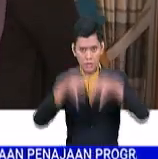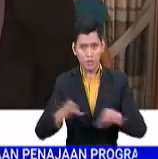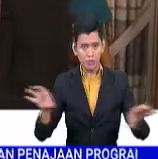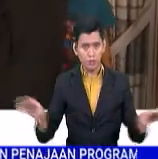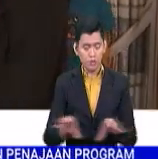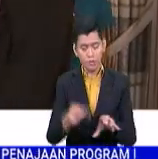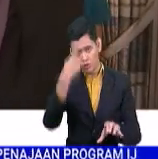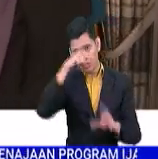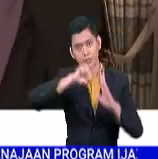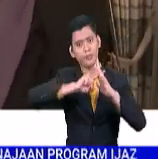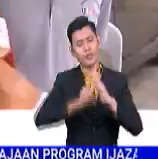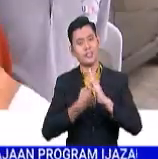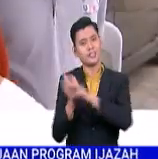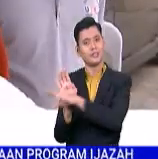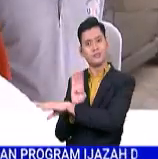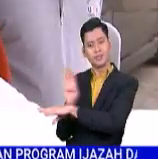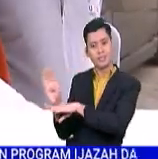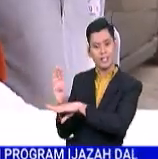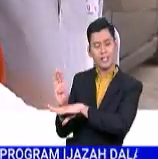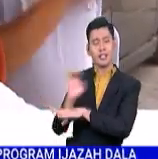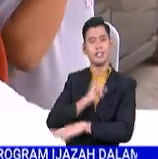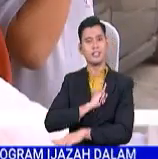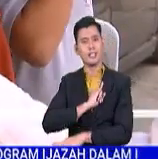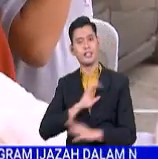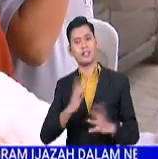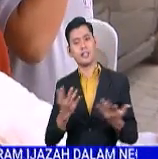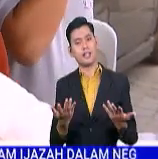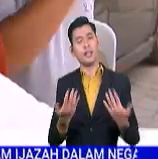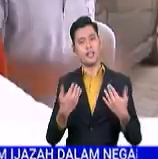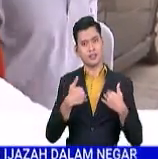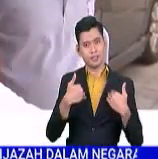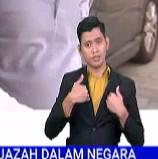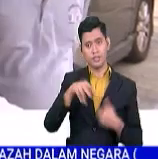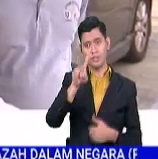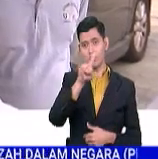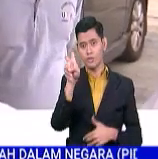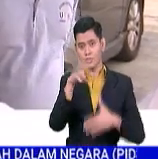untuk memulakan perniagaan. Saya bermodalkan